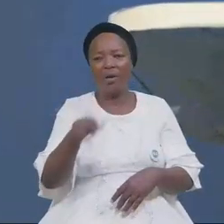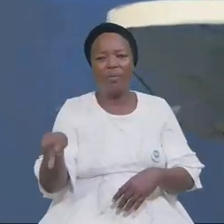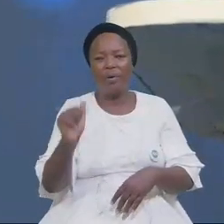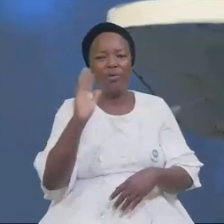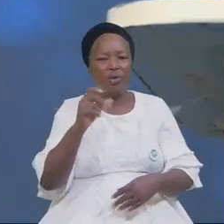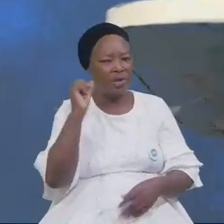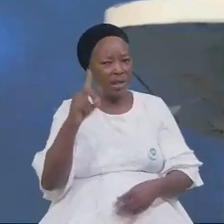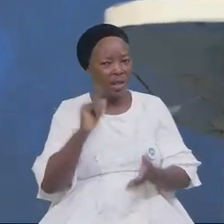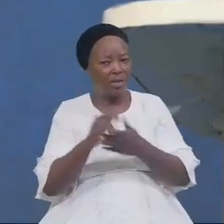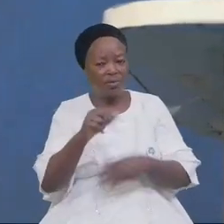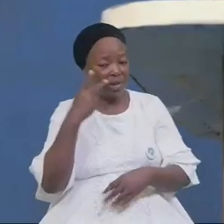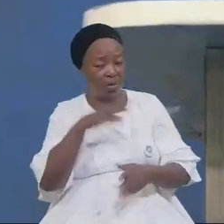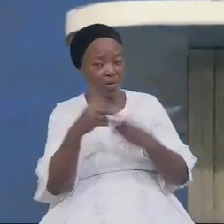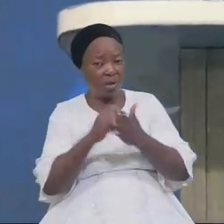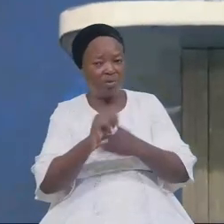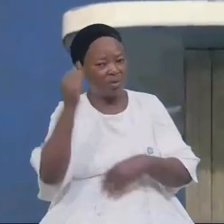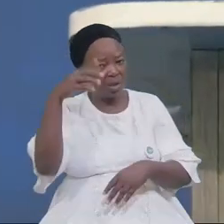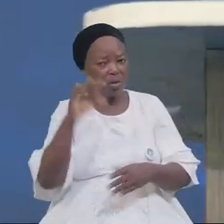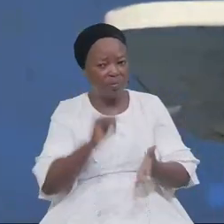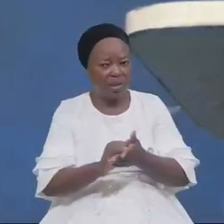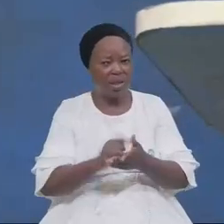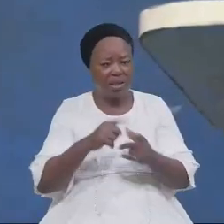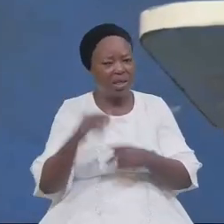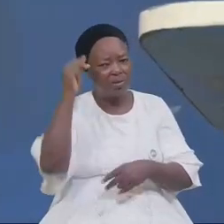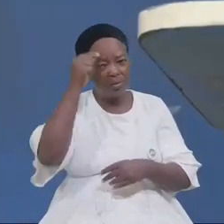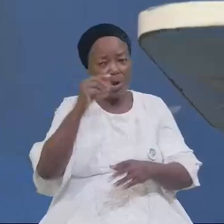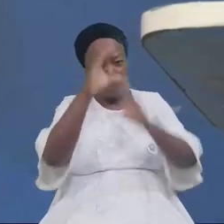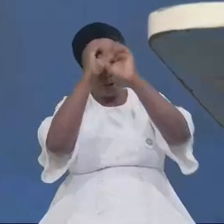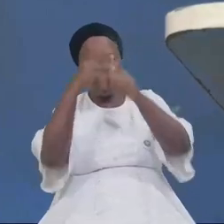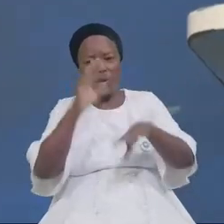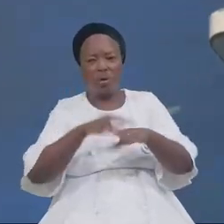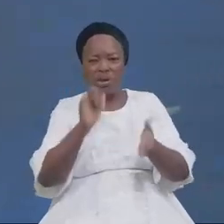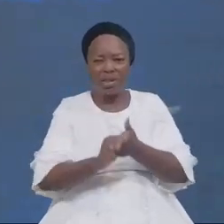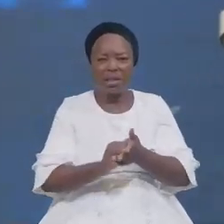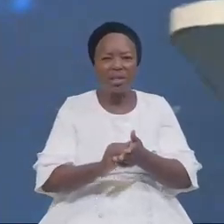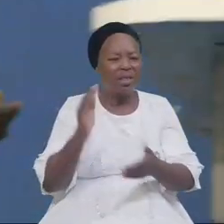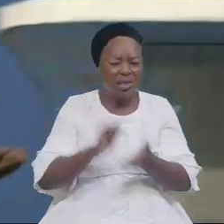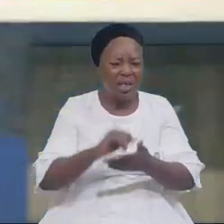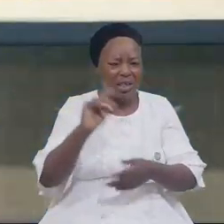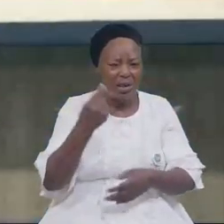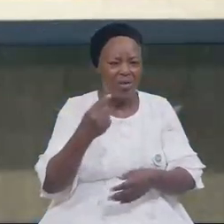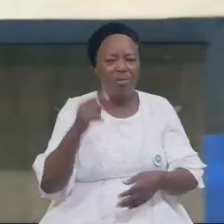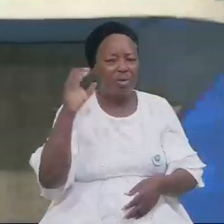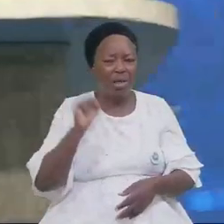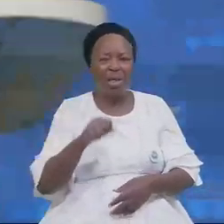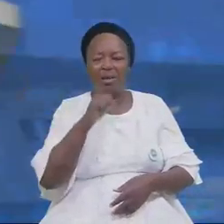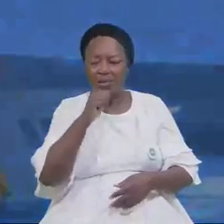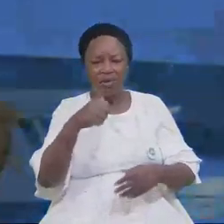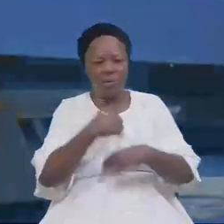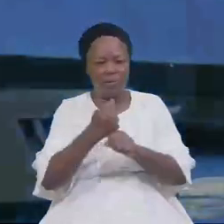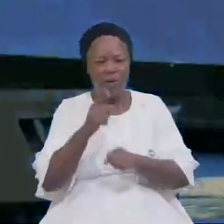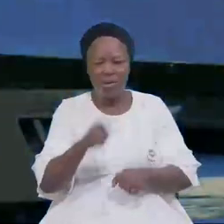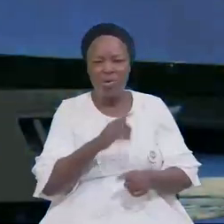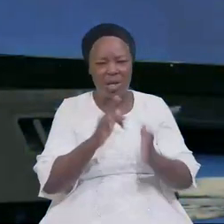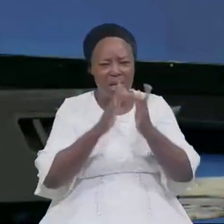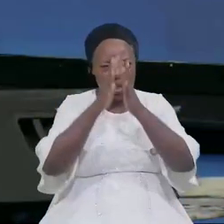Agrippa aurait bien considéré cela, médité cela, la méditation cela, la considération cela, n'avait pas fait de